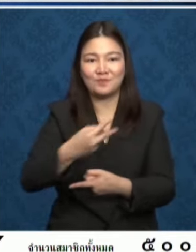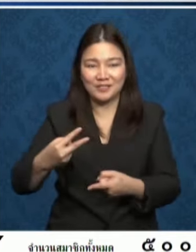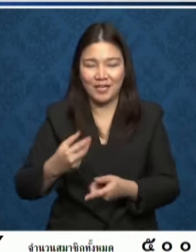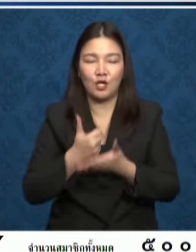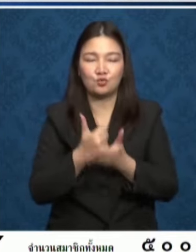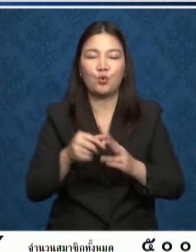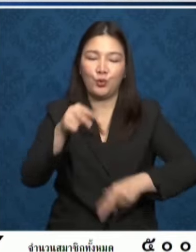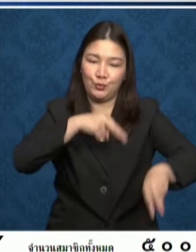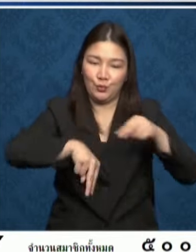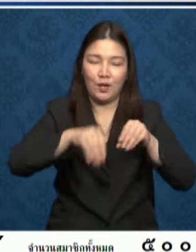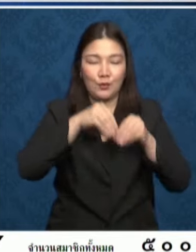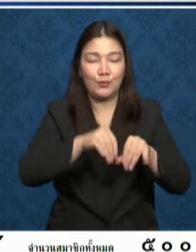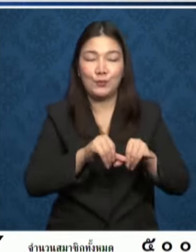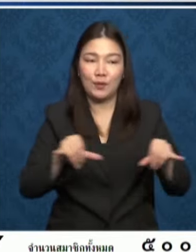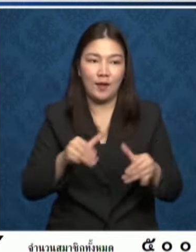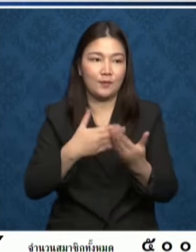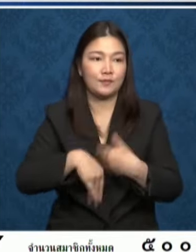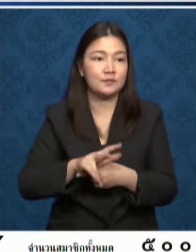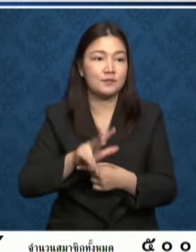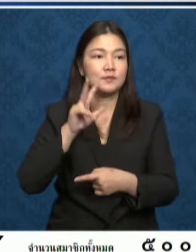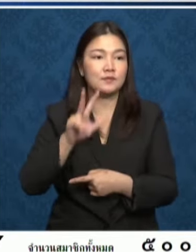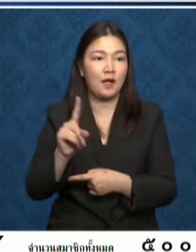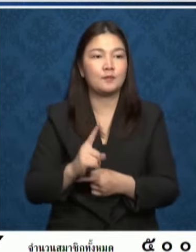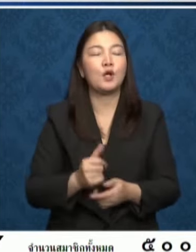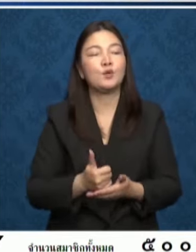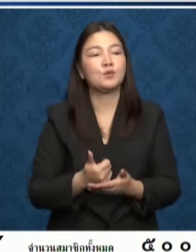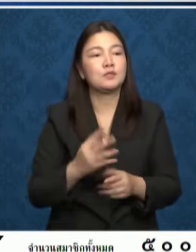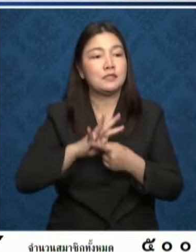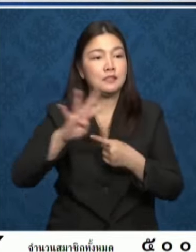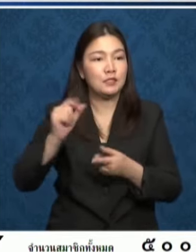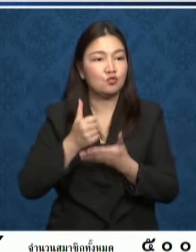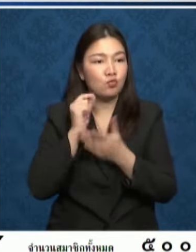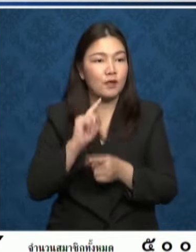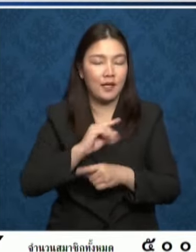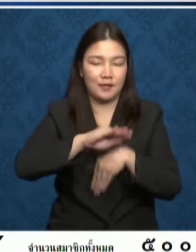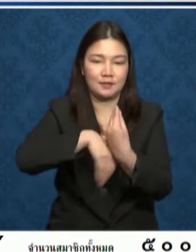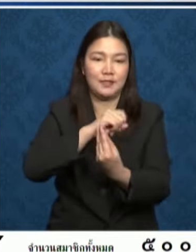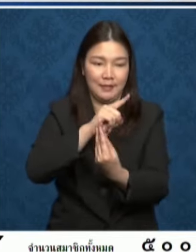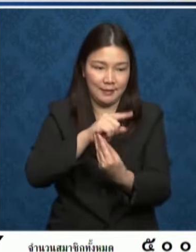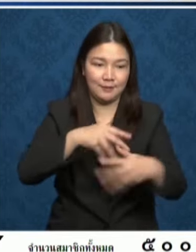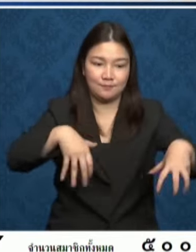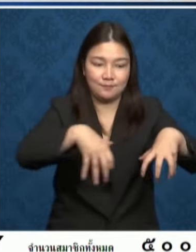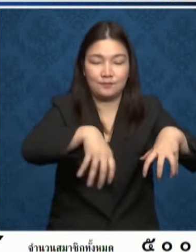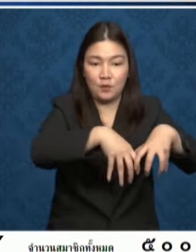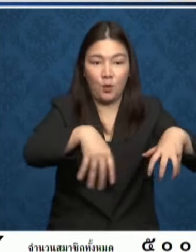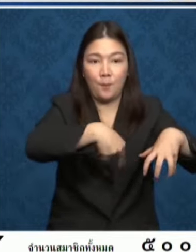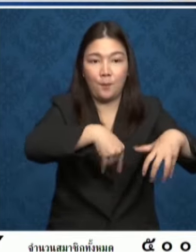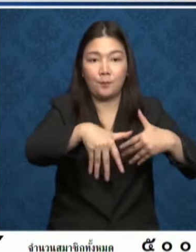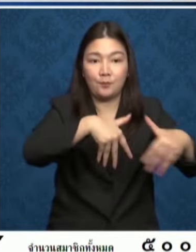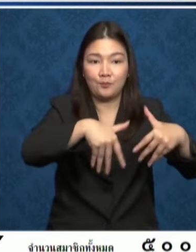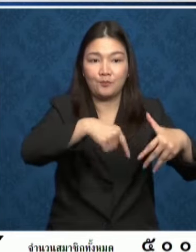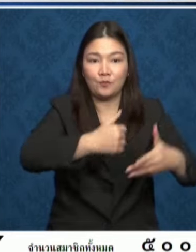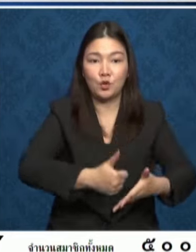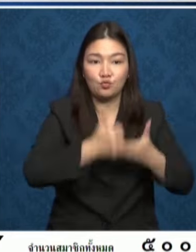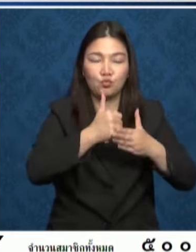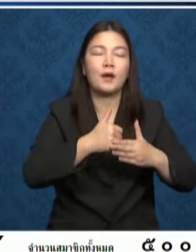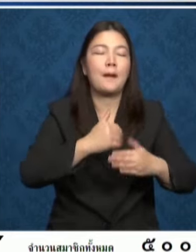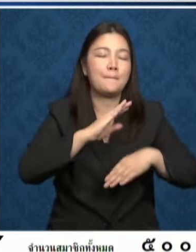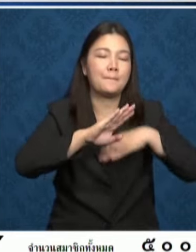ครับประการต่อไปคือพัฒนาเศรษฐกิจท้องถิ่นโดยใช้อัตลักษณ์ทางวัฒนธรรมมาเป็นทูลในขณะ